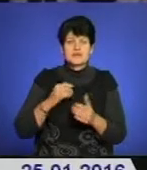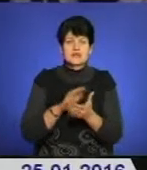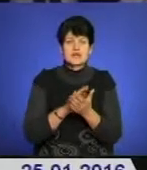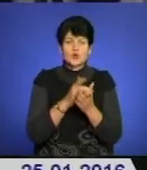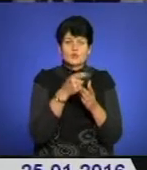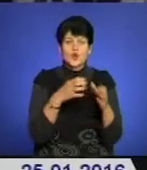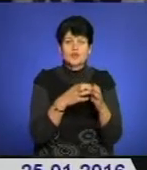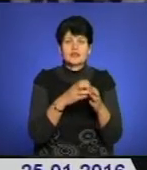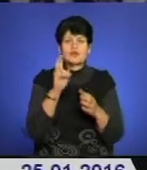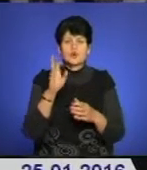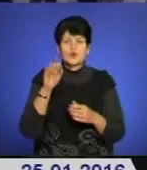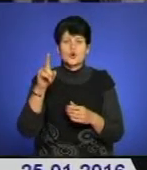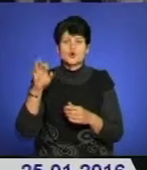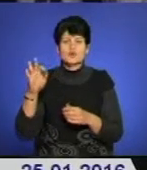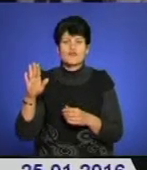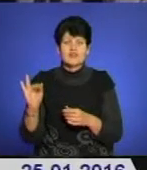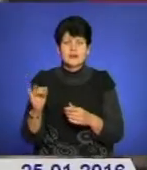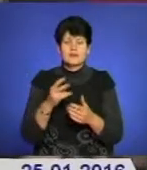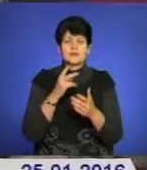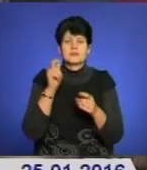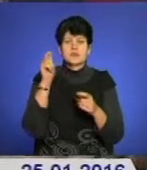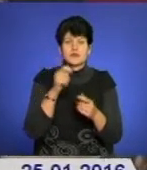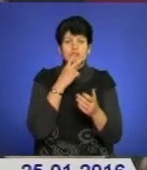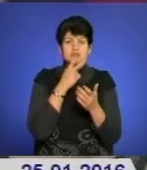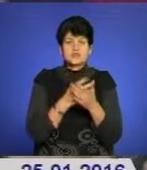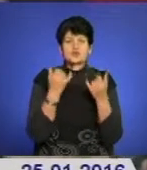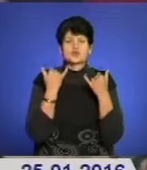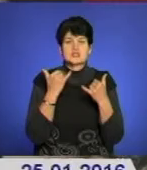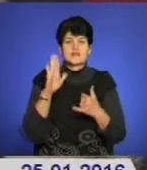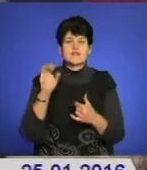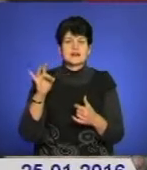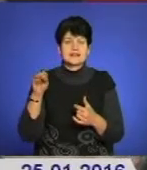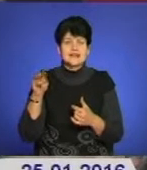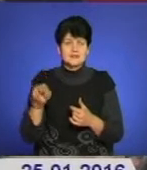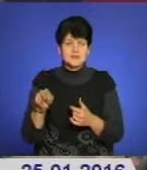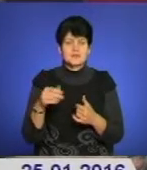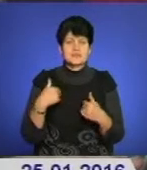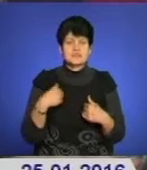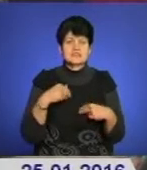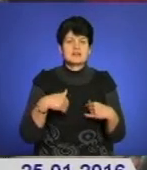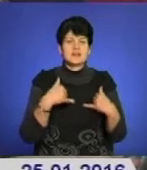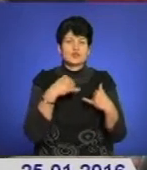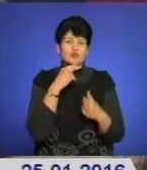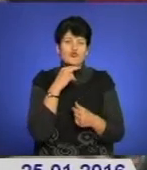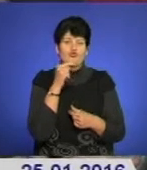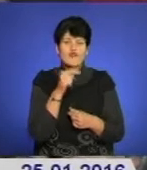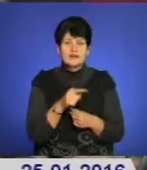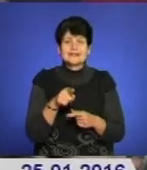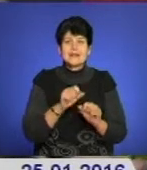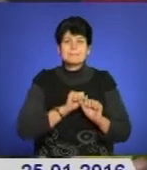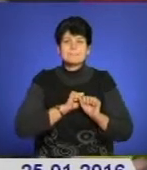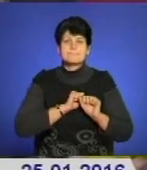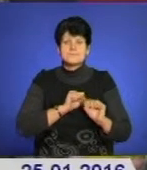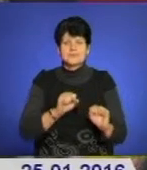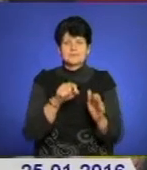із Козови приїхав репрезентувати сучасний вертеп. Ми звернули увагу на такі